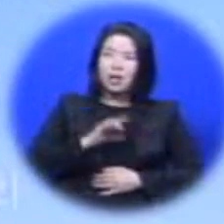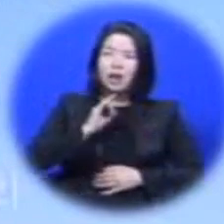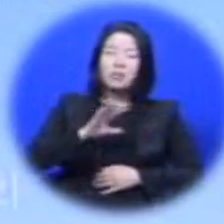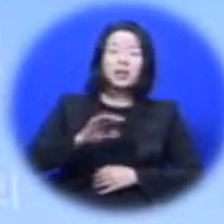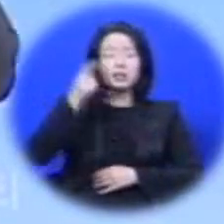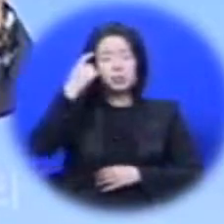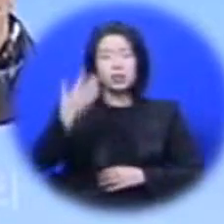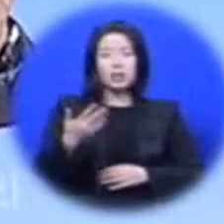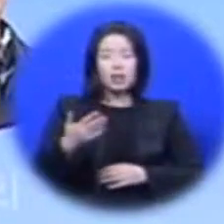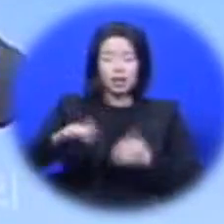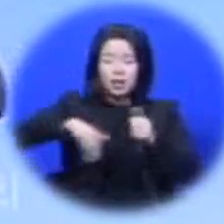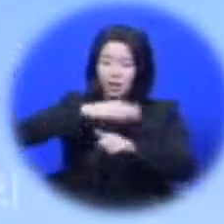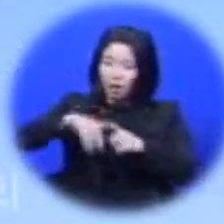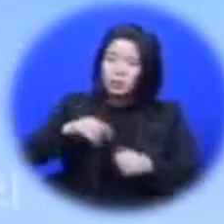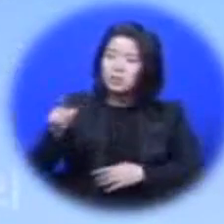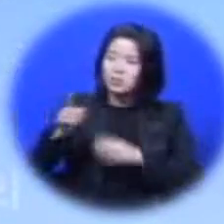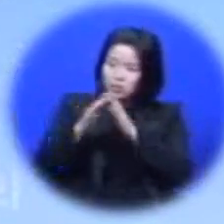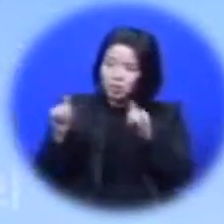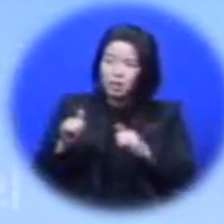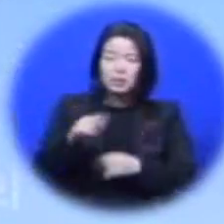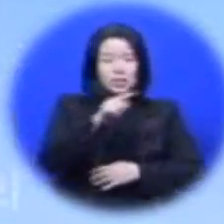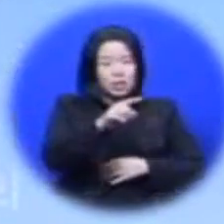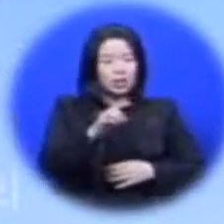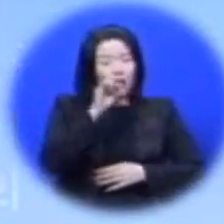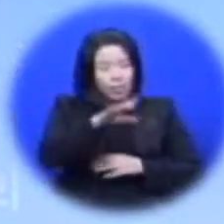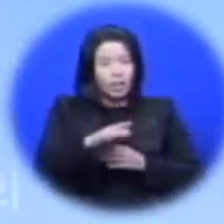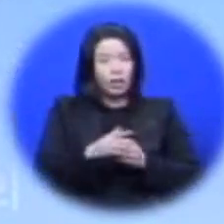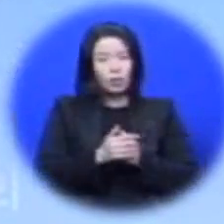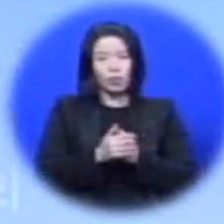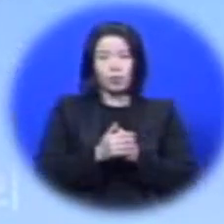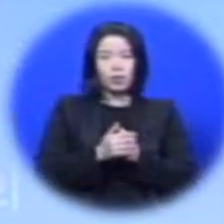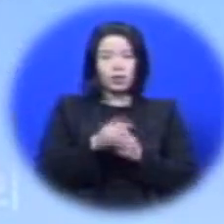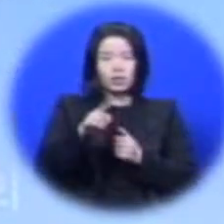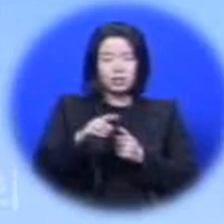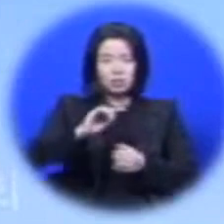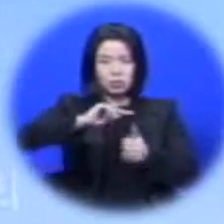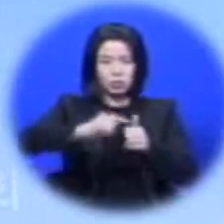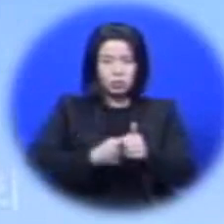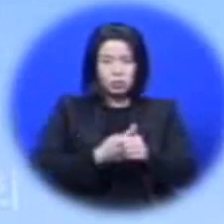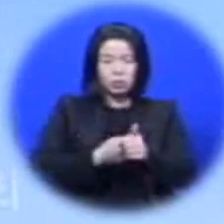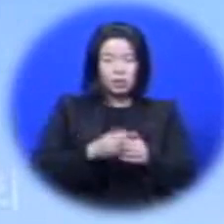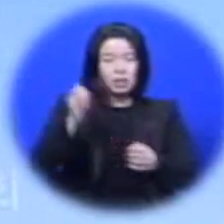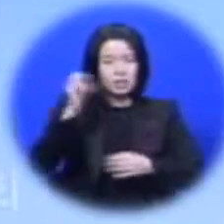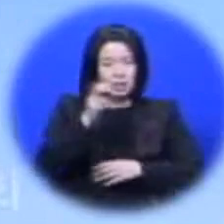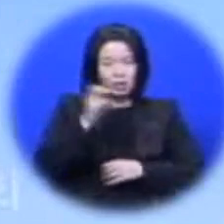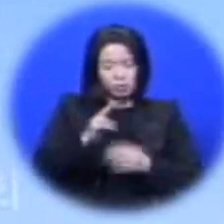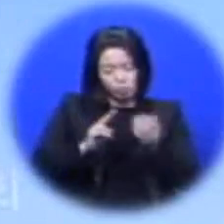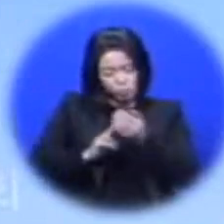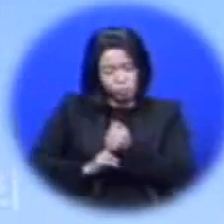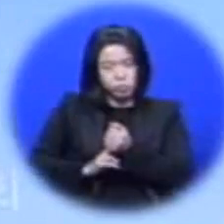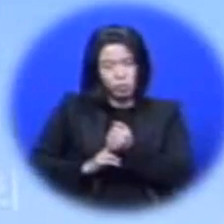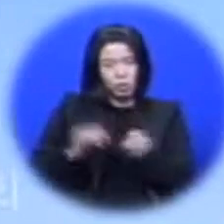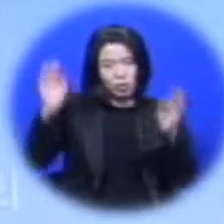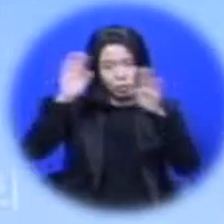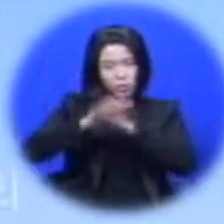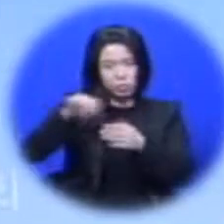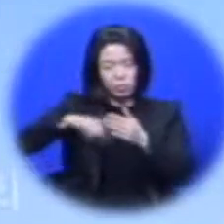어떻고 사람들이 이렇고 나는 이래서 안 되고 스스로가 자꾸 숨어 들어가는 거죠, 어둠 속으로.